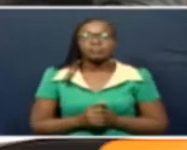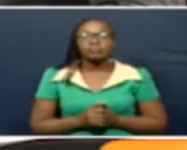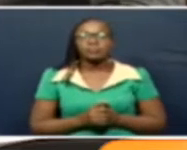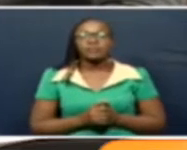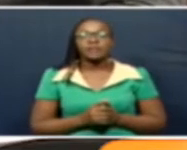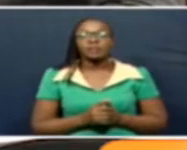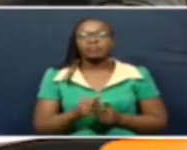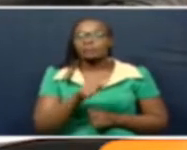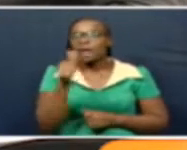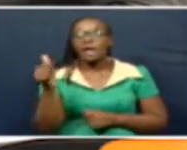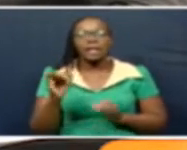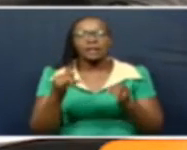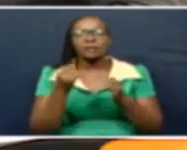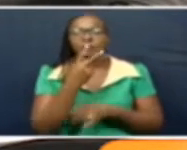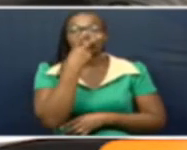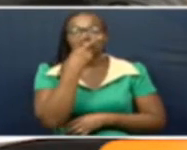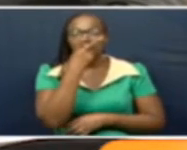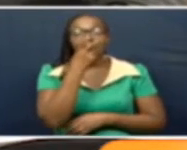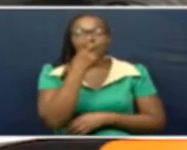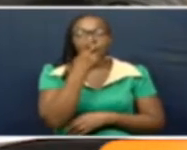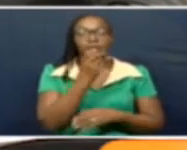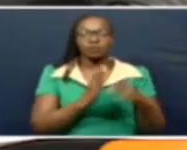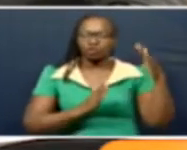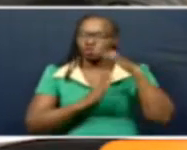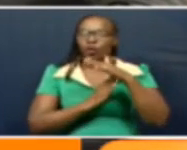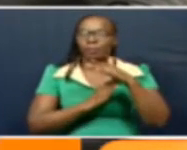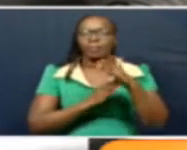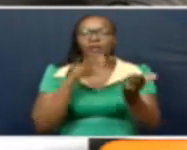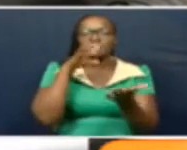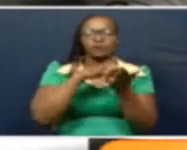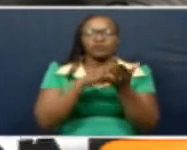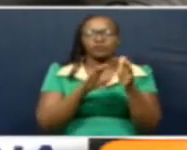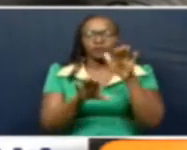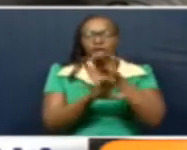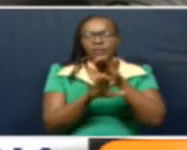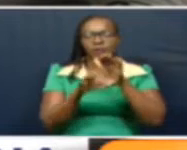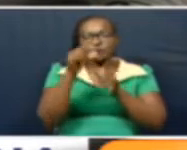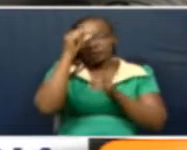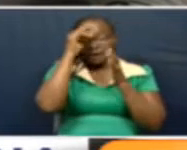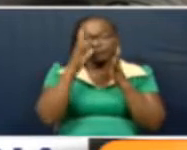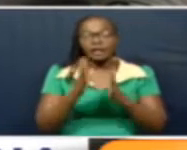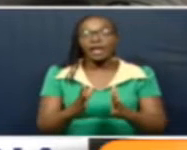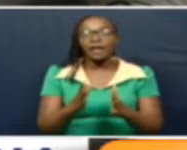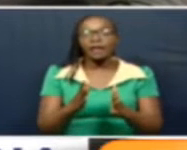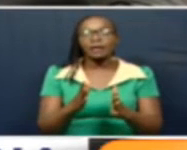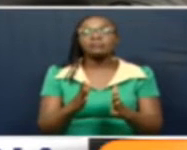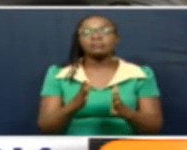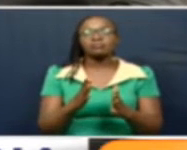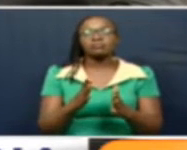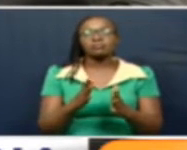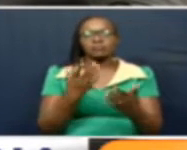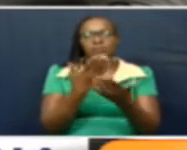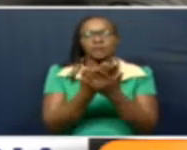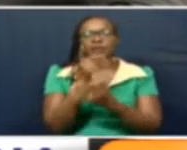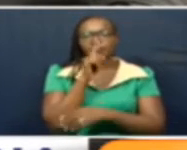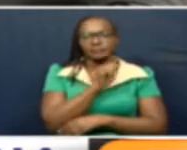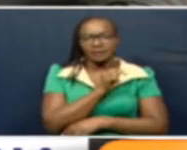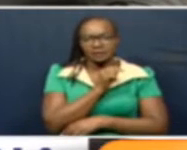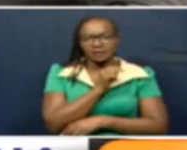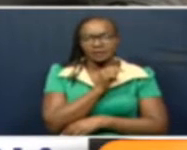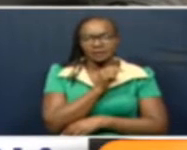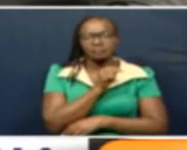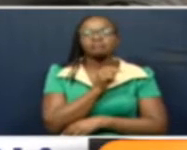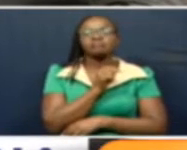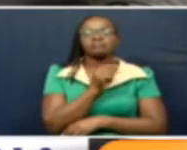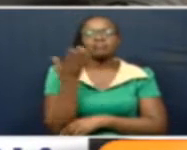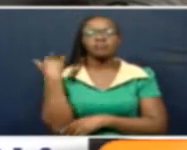Lakini tusonge mbele ni kwamba mshukiwa mkuu katika kisa kinachomhusu naibu gavana wa Kirinyaga Peter Ndambiri amekamatwa. Ndambiri alinaswa kwenye